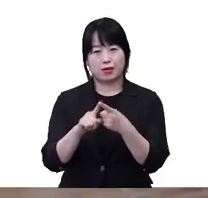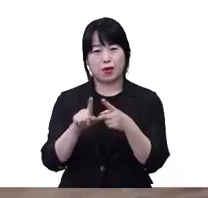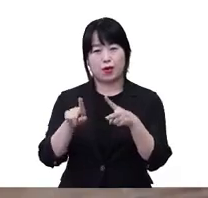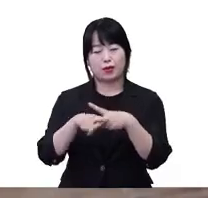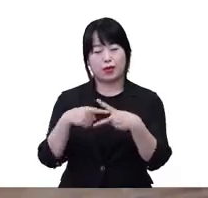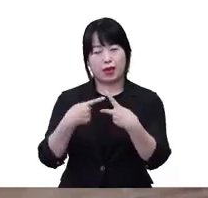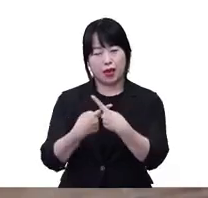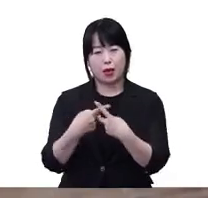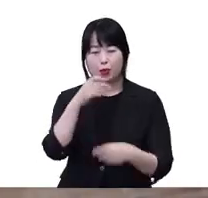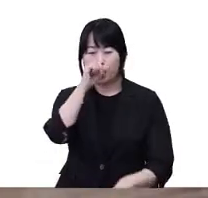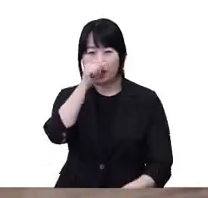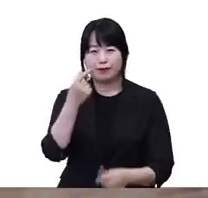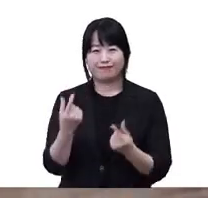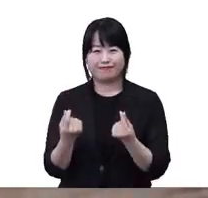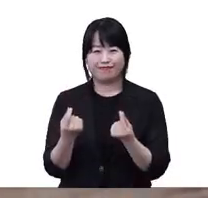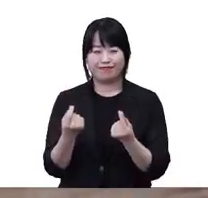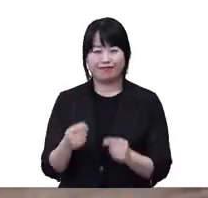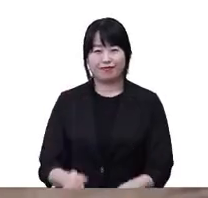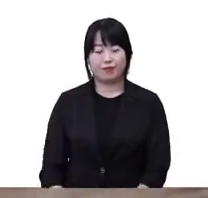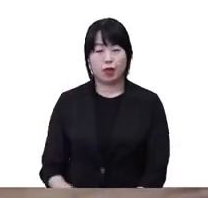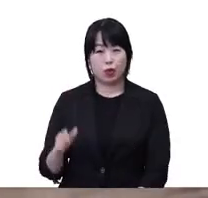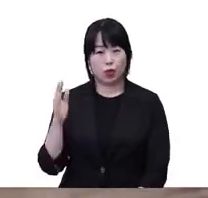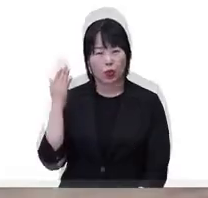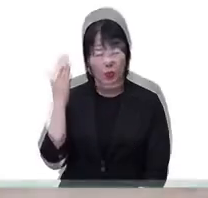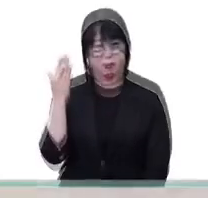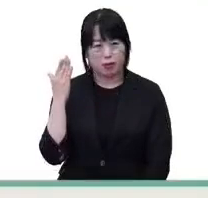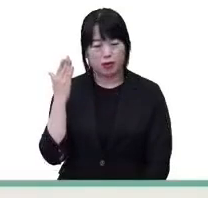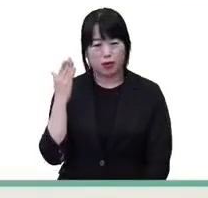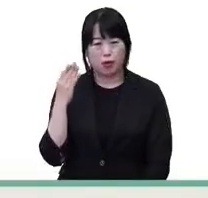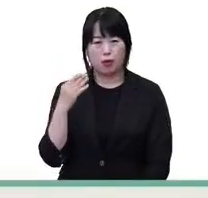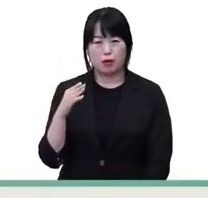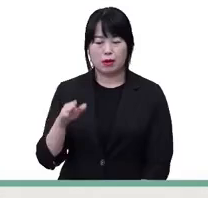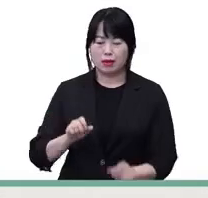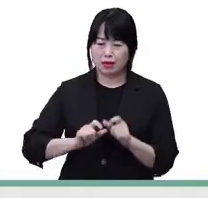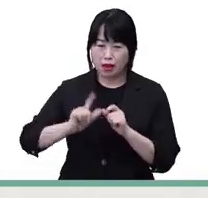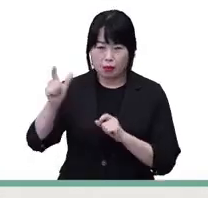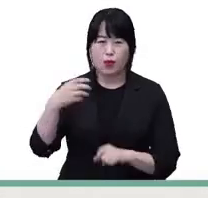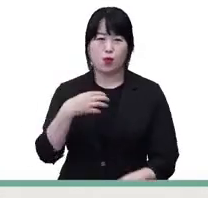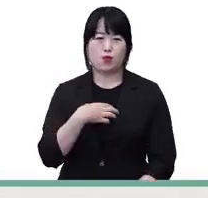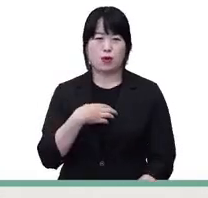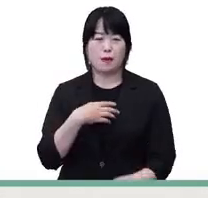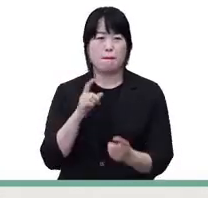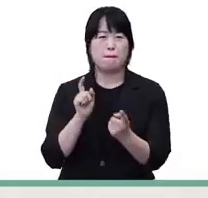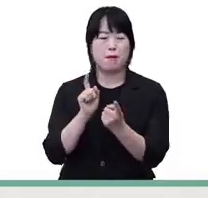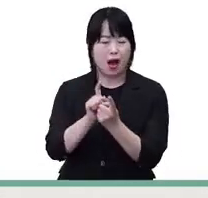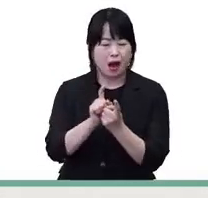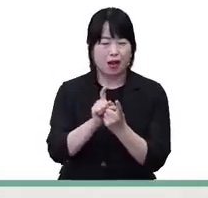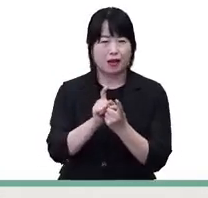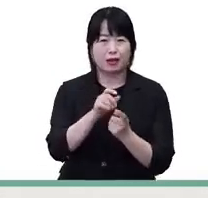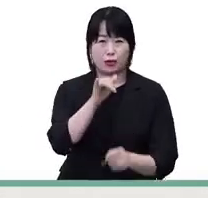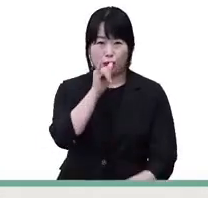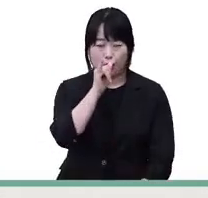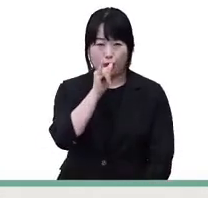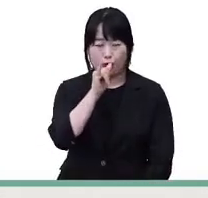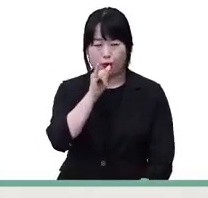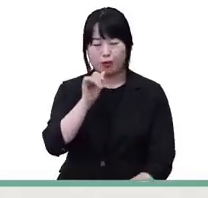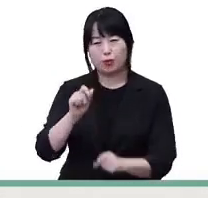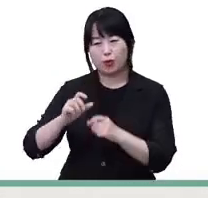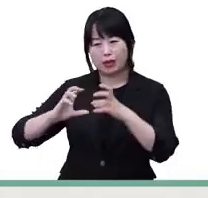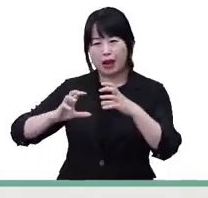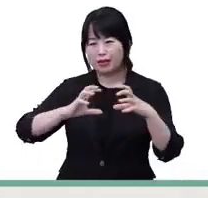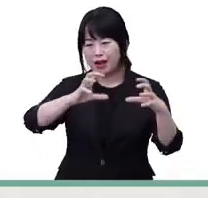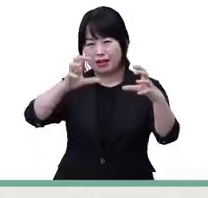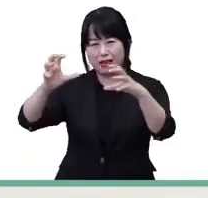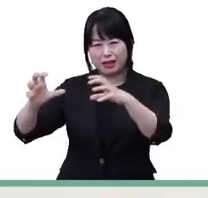해보면 좋을 것 같아요. 요새는 뭐 위기가 아닌 사람이 없고 또 위기가 아닌 뭐 국가가